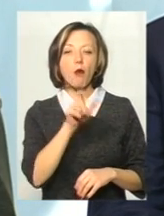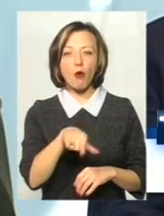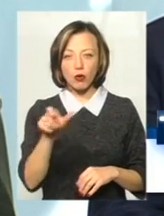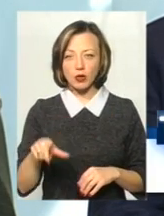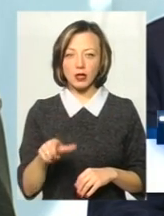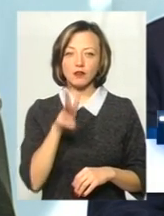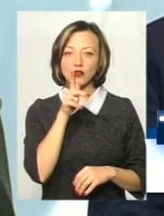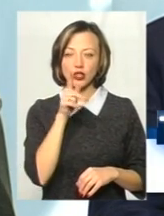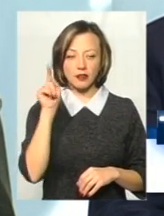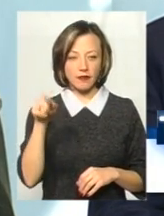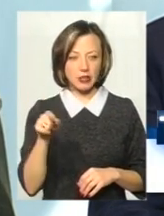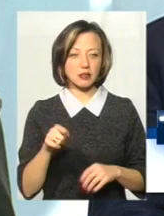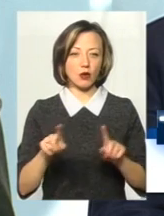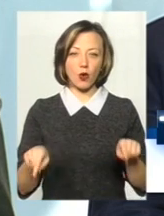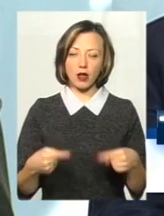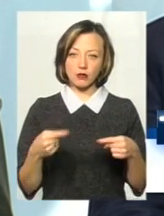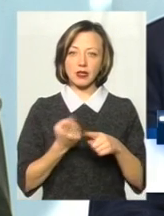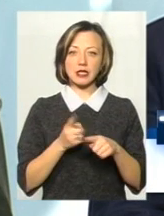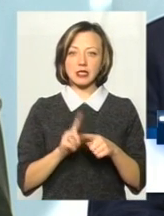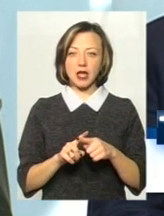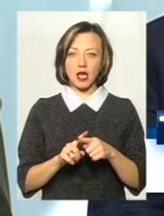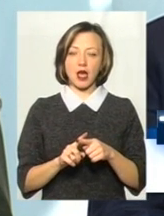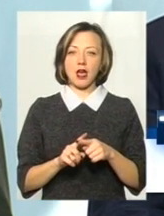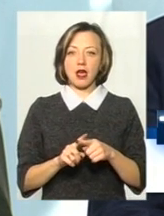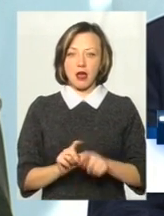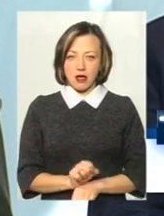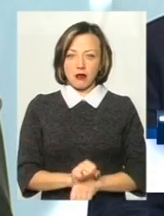На Чернівеччині якраз вони організовували цей спротив.